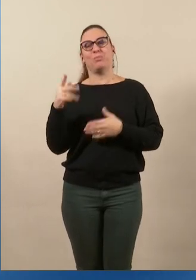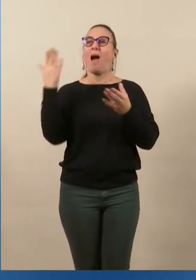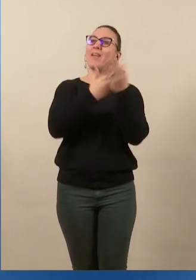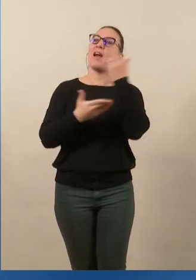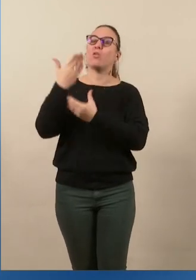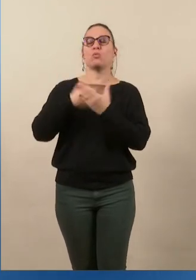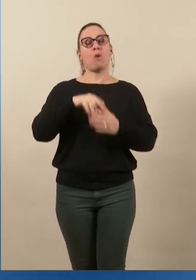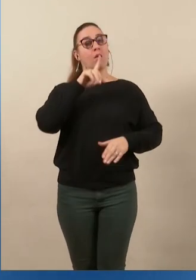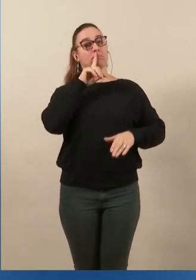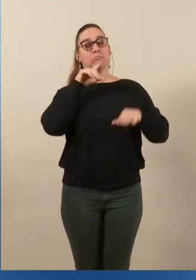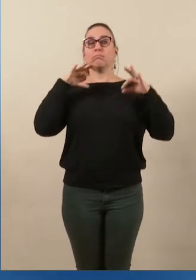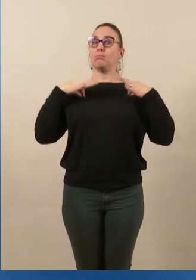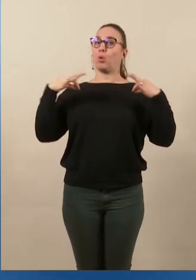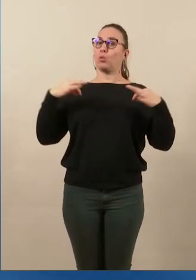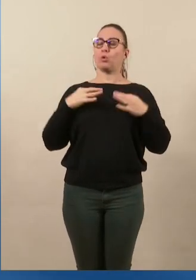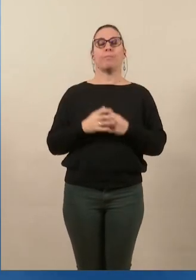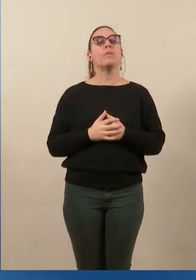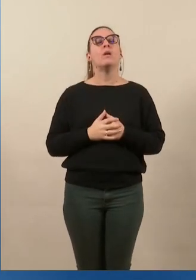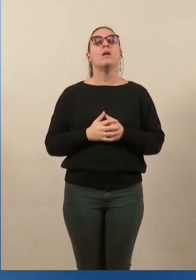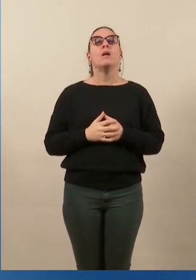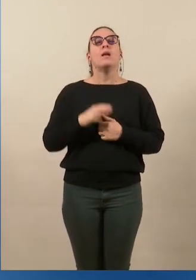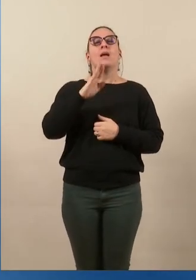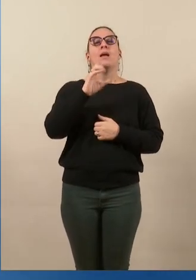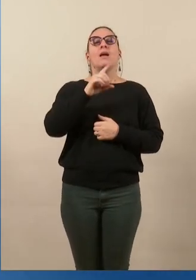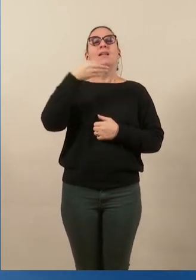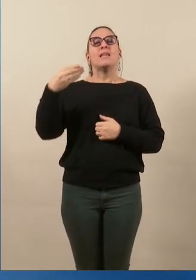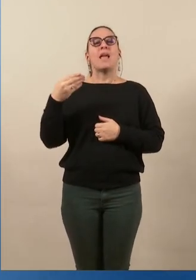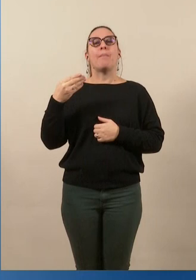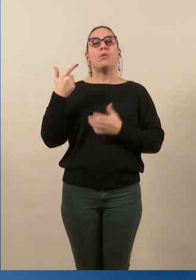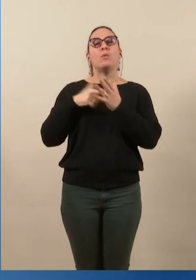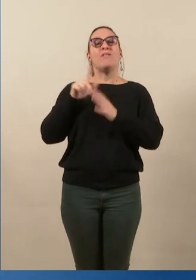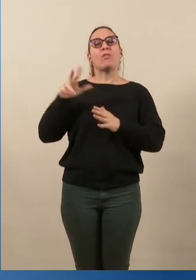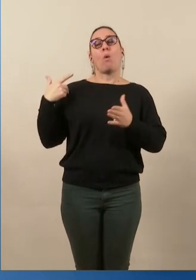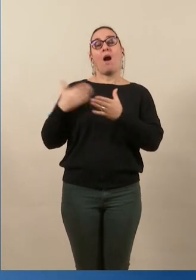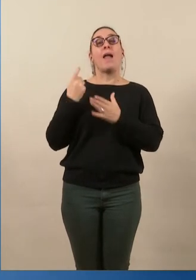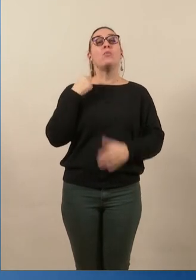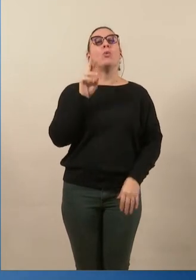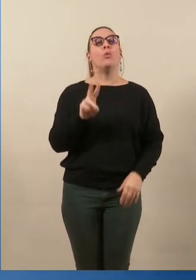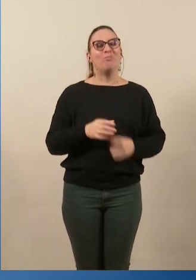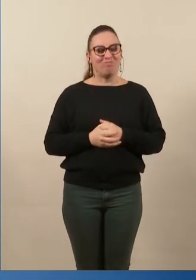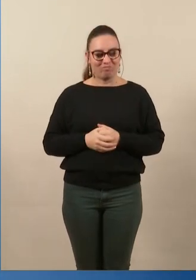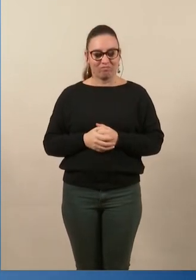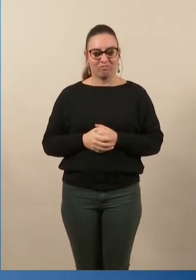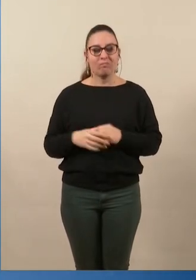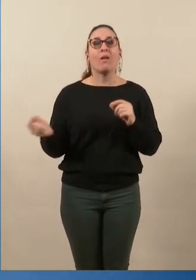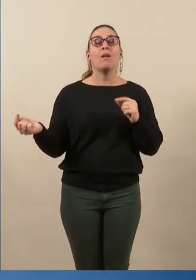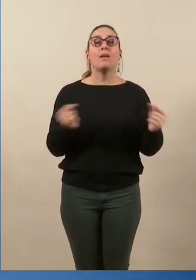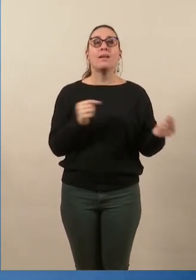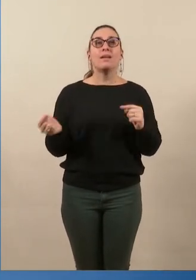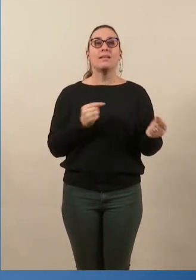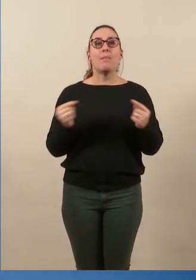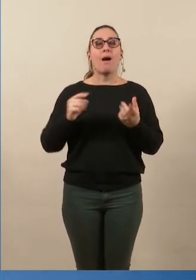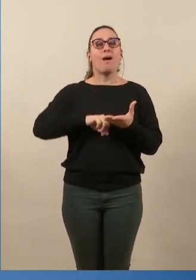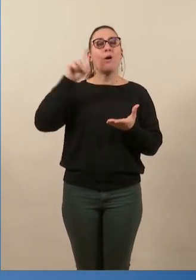interventions pour la décision modificative numéro 2 de 2023 lors de la du débat justement du